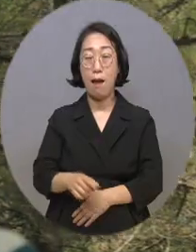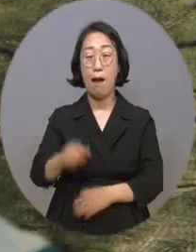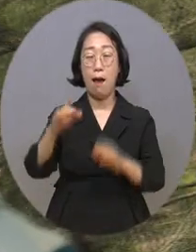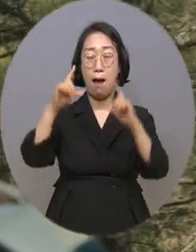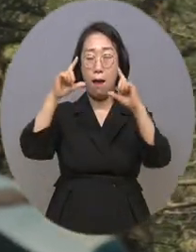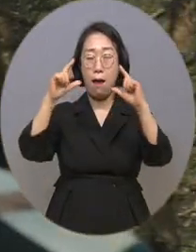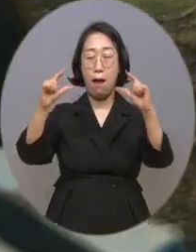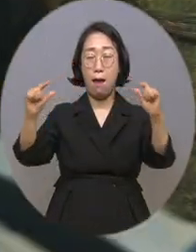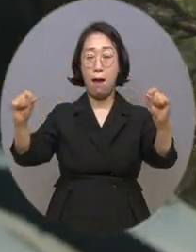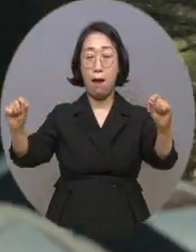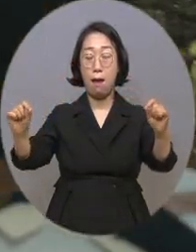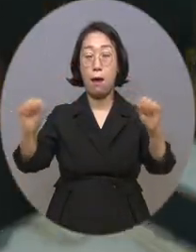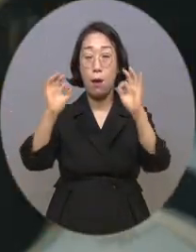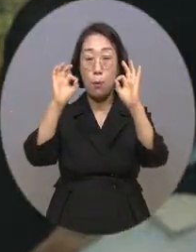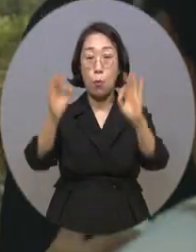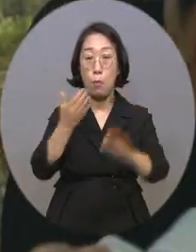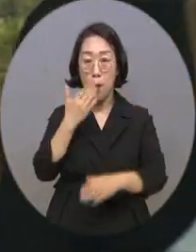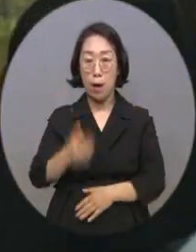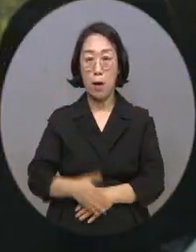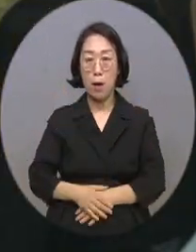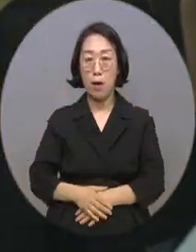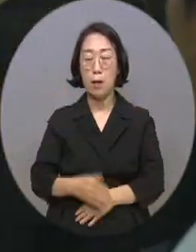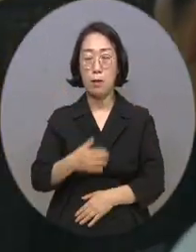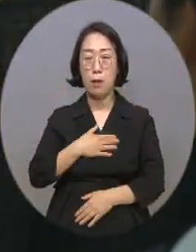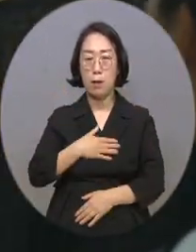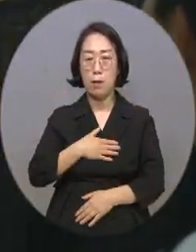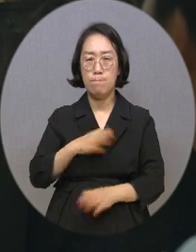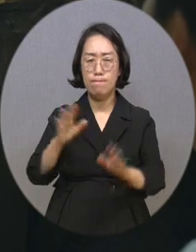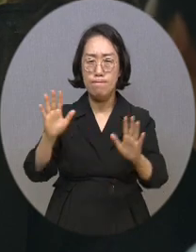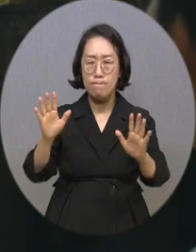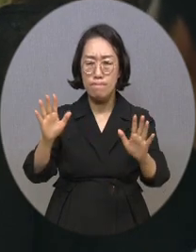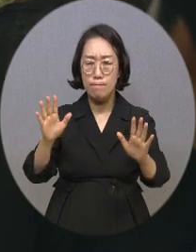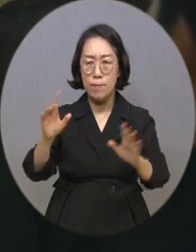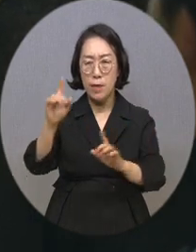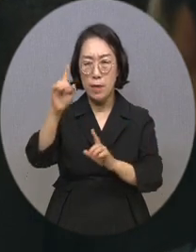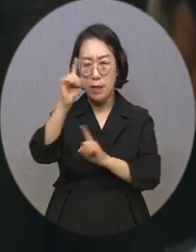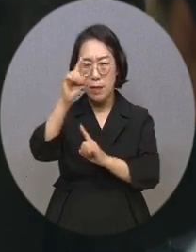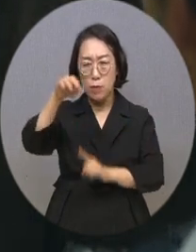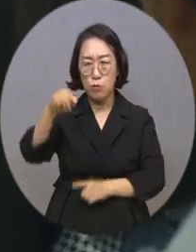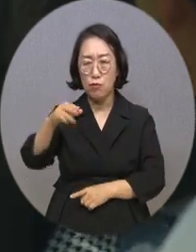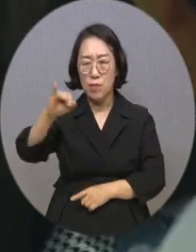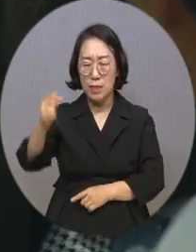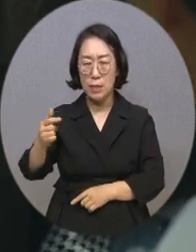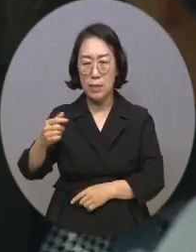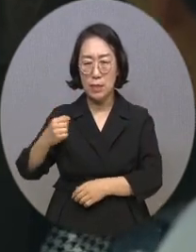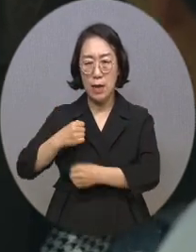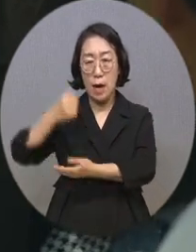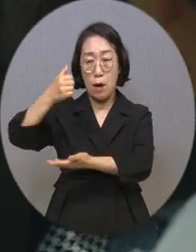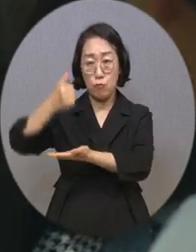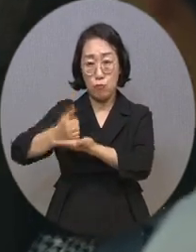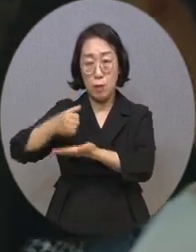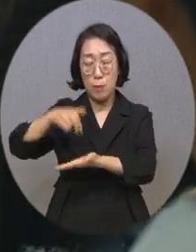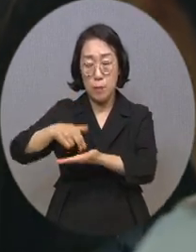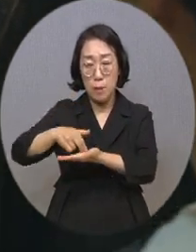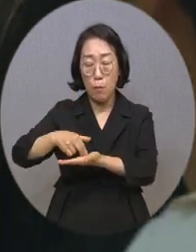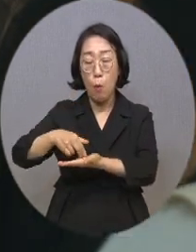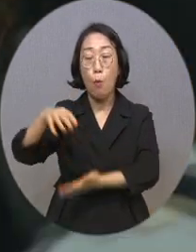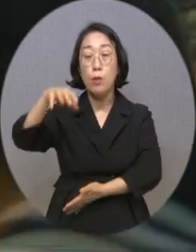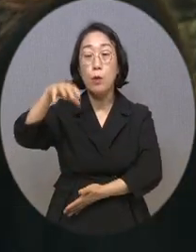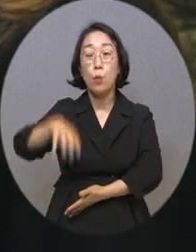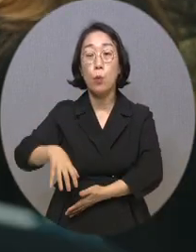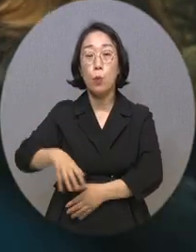곳이에요. 보세요. 내가 지금 딱 이렇게 접신한다. 내가 이순신 장군이다. 그럼 어디에 있을까? 딱 지금 여기서 전쟁하잖아. 네. 딱